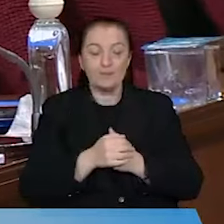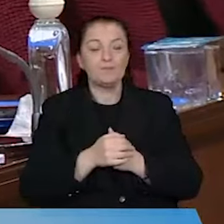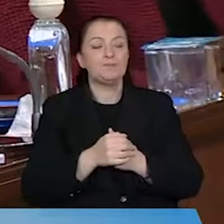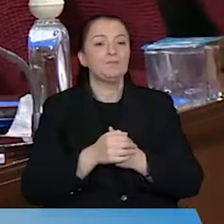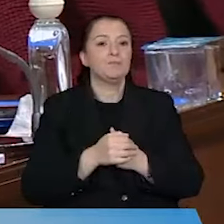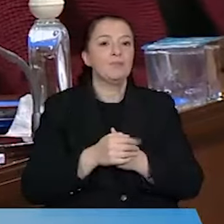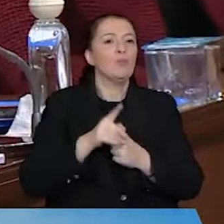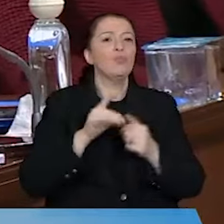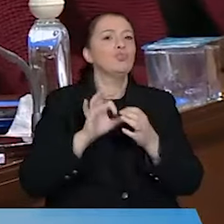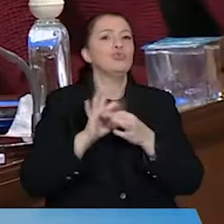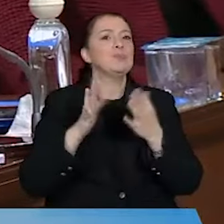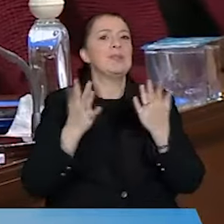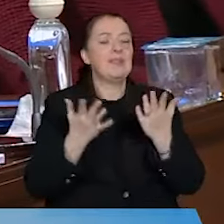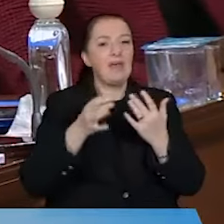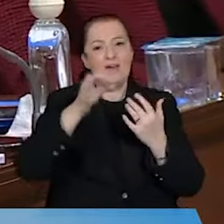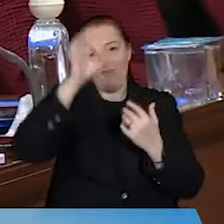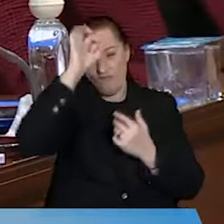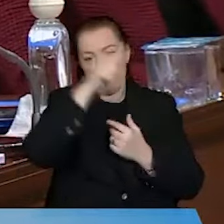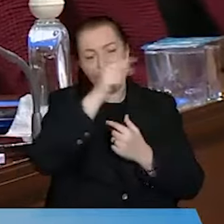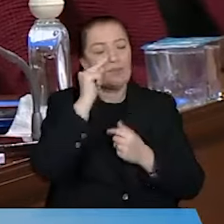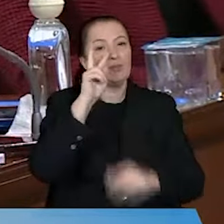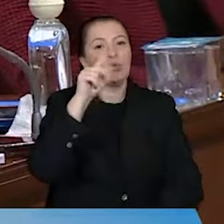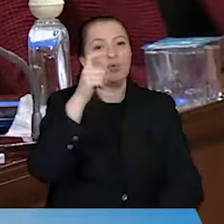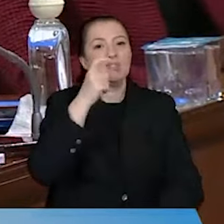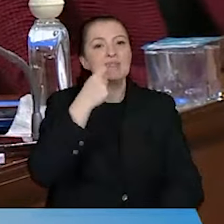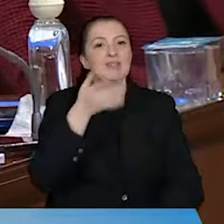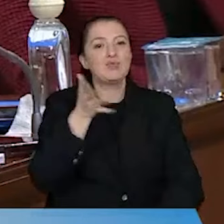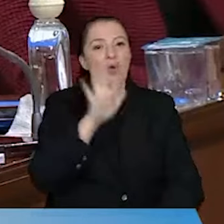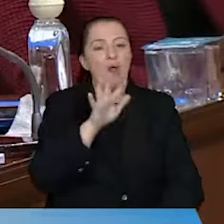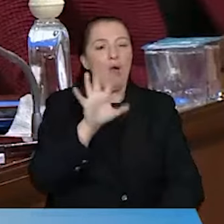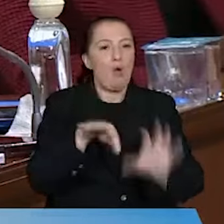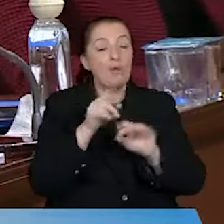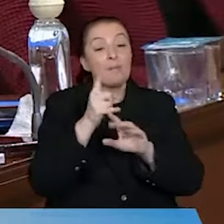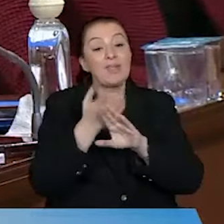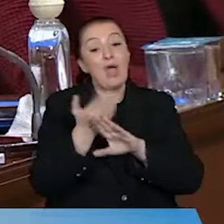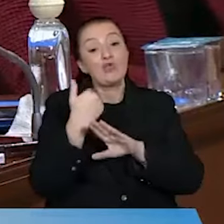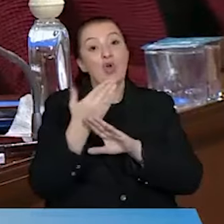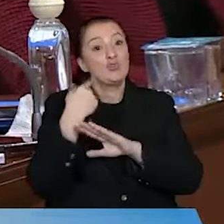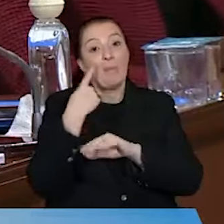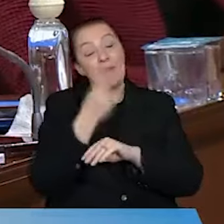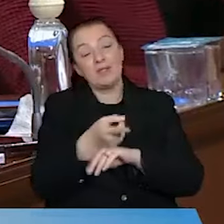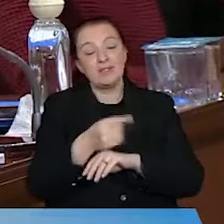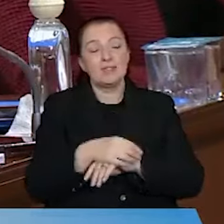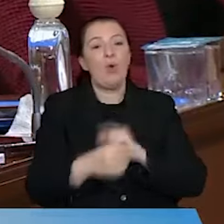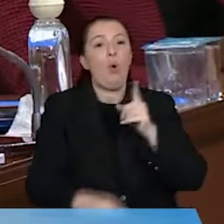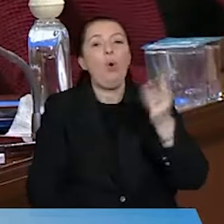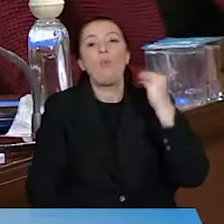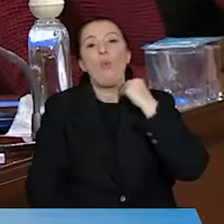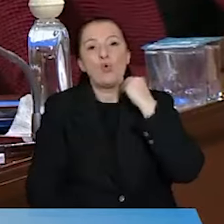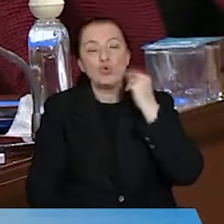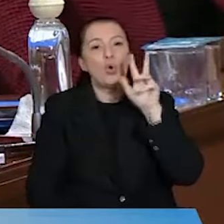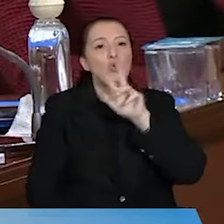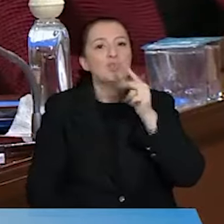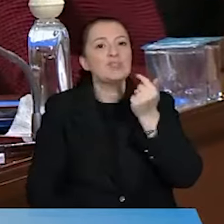bunu şöyle çözebiliriz. Fatih Bey 2019'dan sonrasına bakıyor da bir de 2019'dan öncesine baksın. O borçları